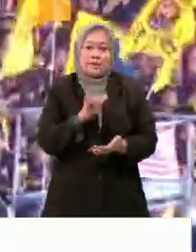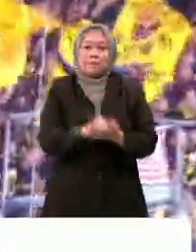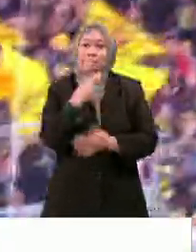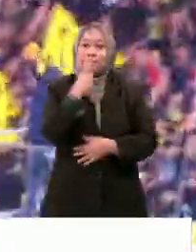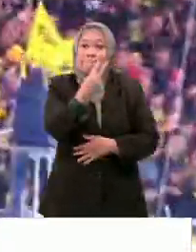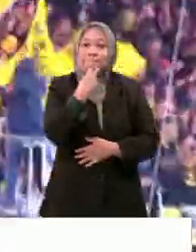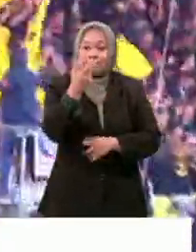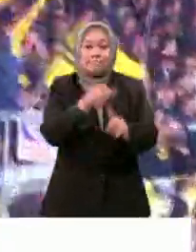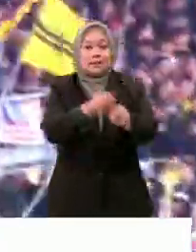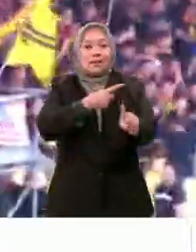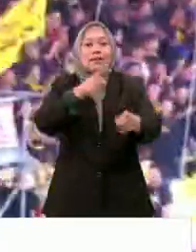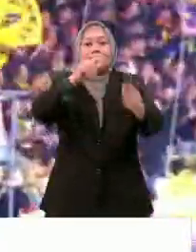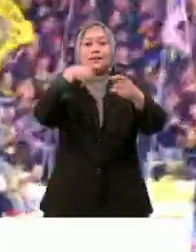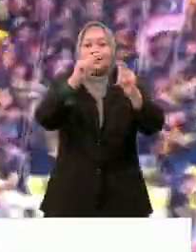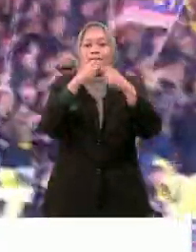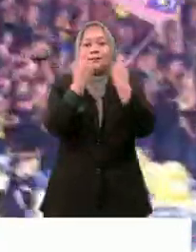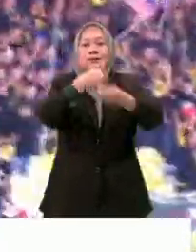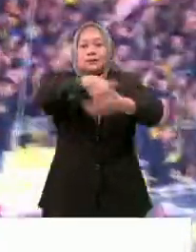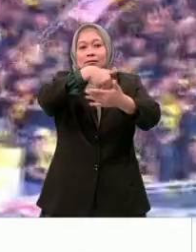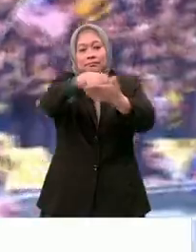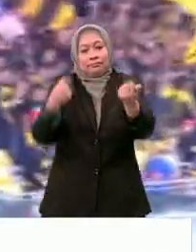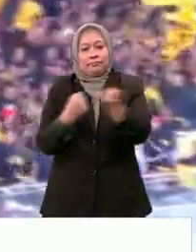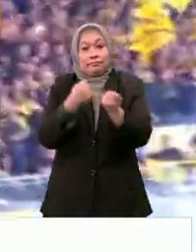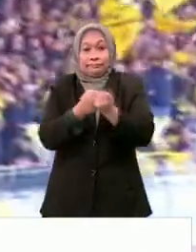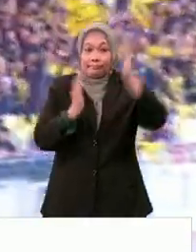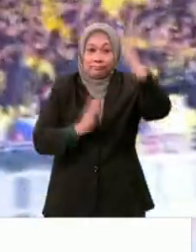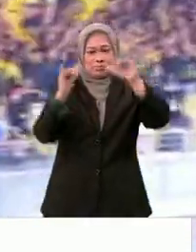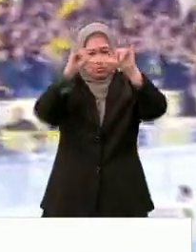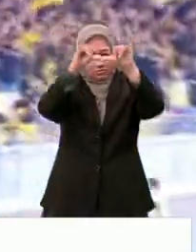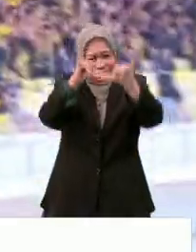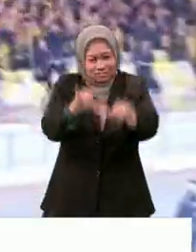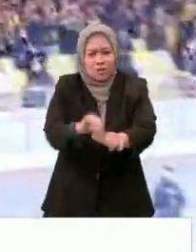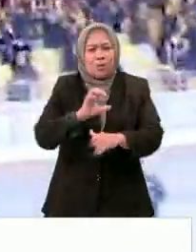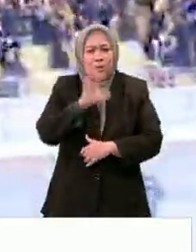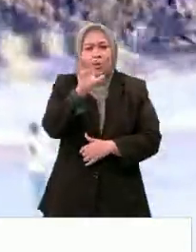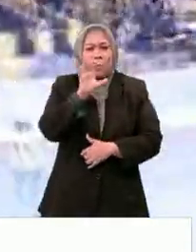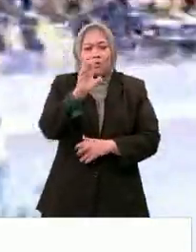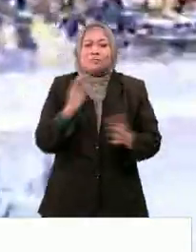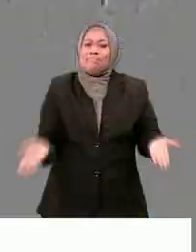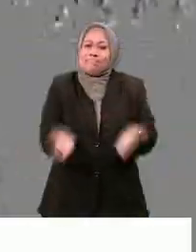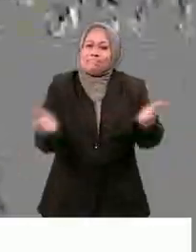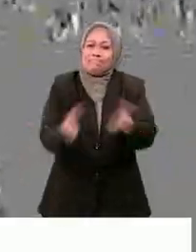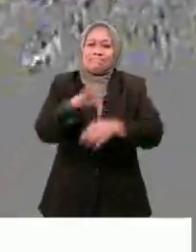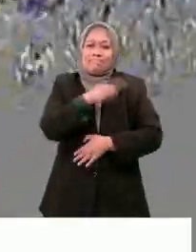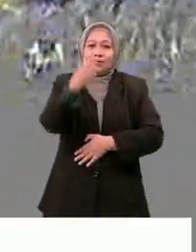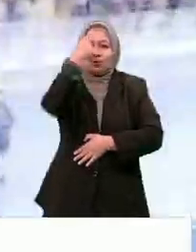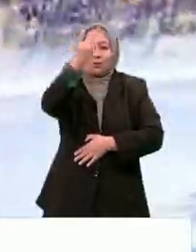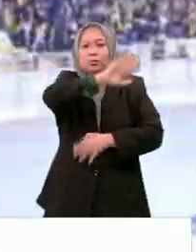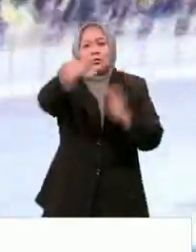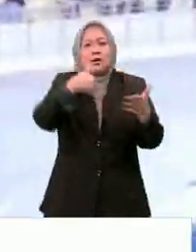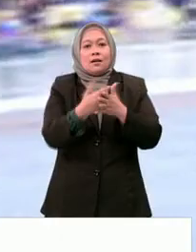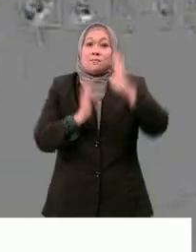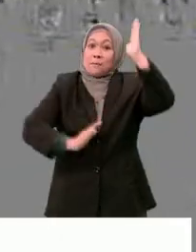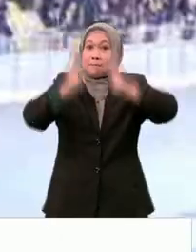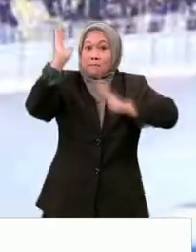Itu sorakan daripada Abang Malaya yang dari tadi juga pun bersorak memberikan kata-kata semangat buat pasukan Harimau